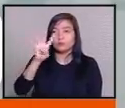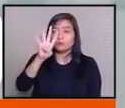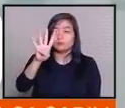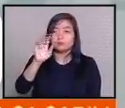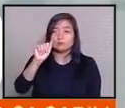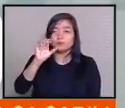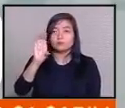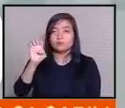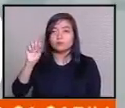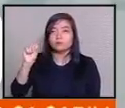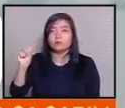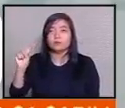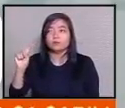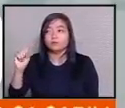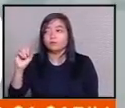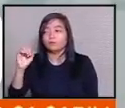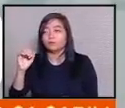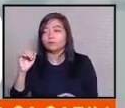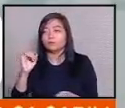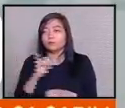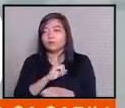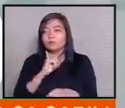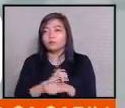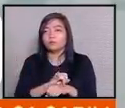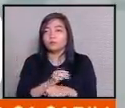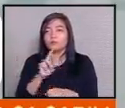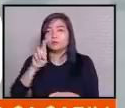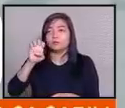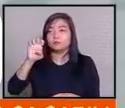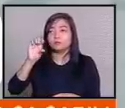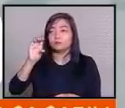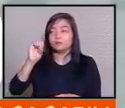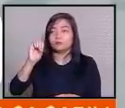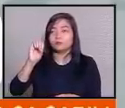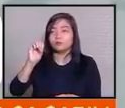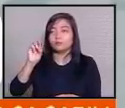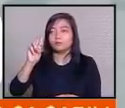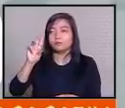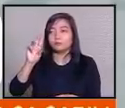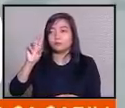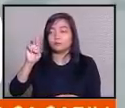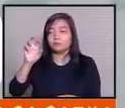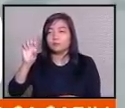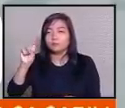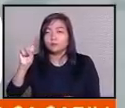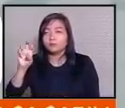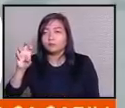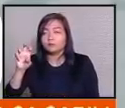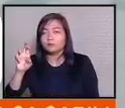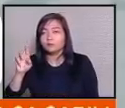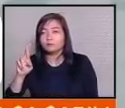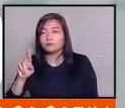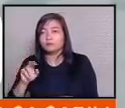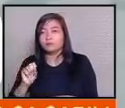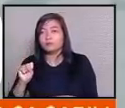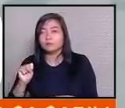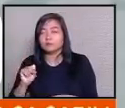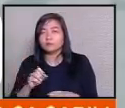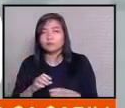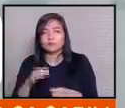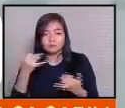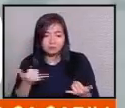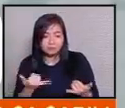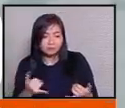Staffing Resources. Ayon po sa kanilang case officer na si Gemma Gilyang, ngayon lang daw nila natanggap ang panawagan ni